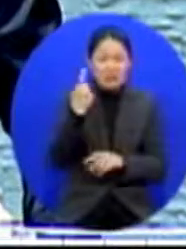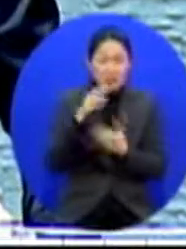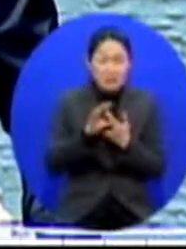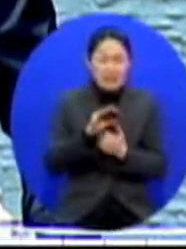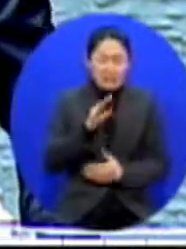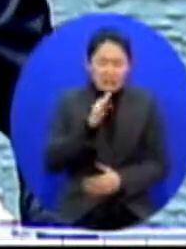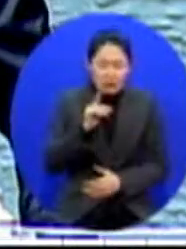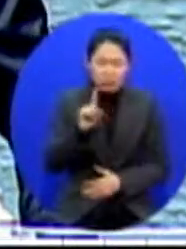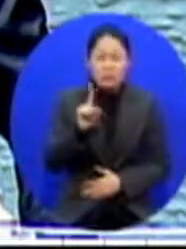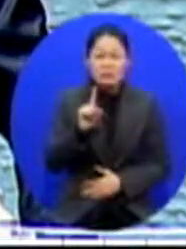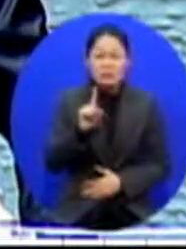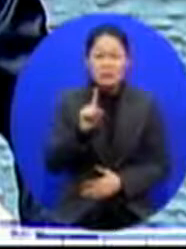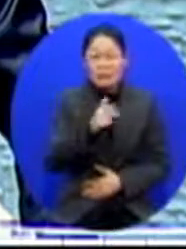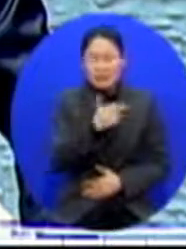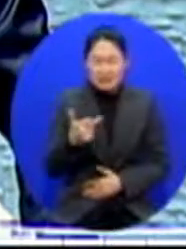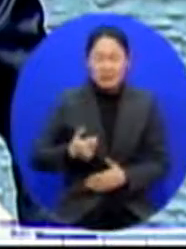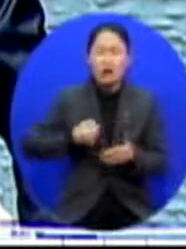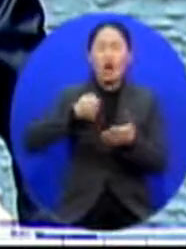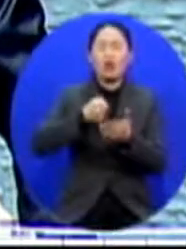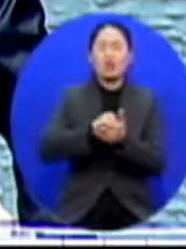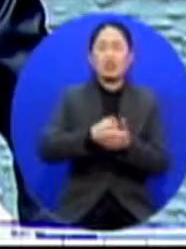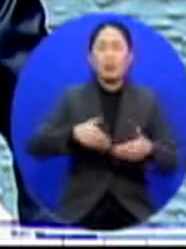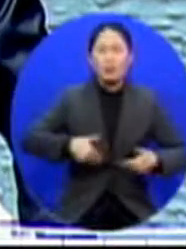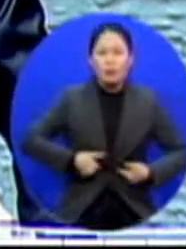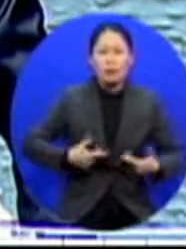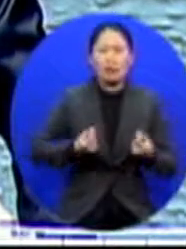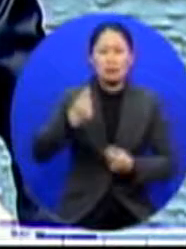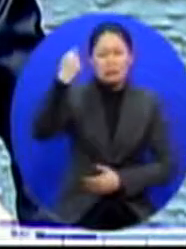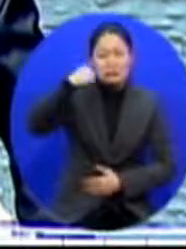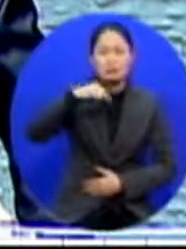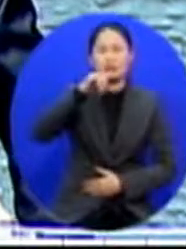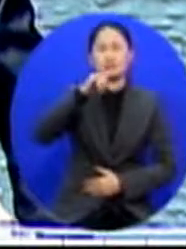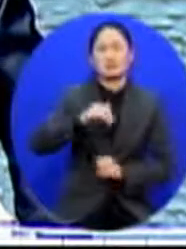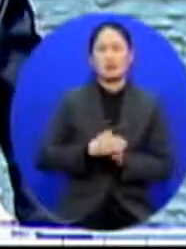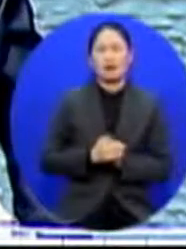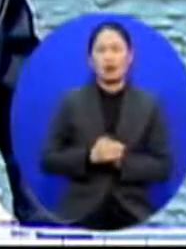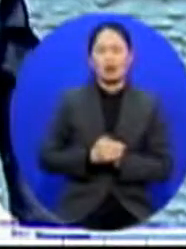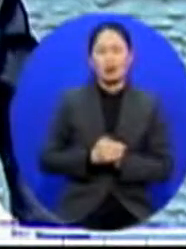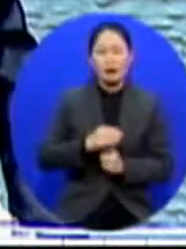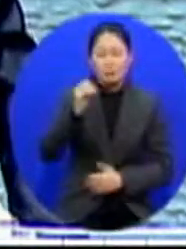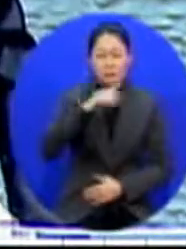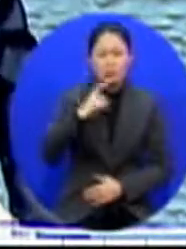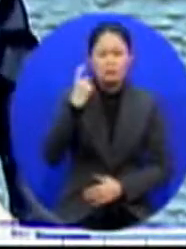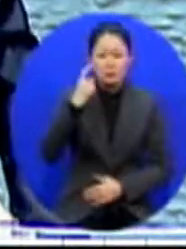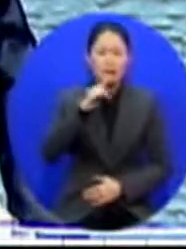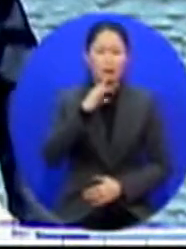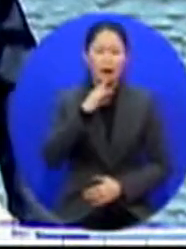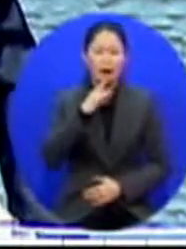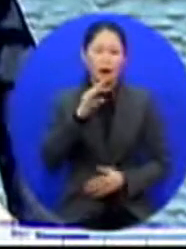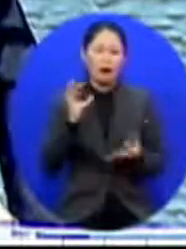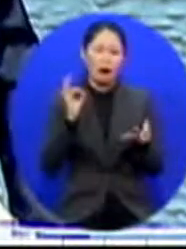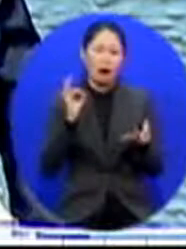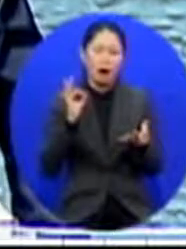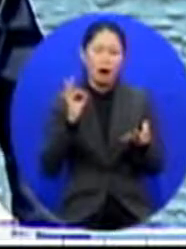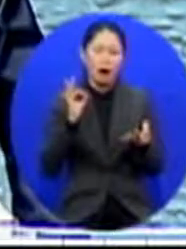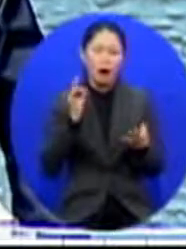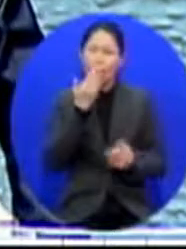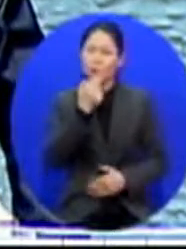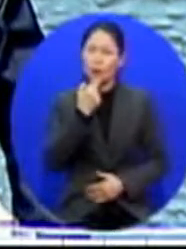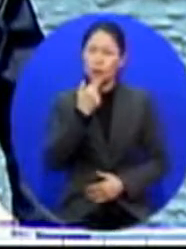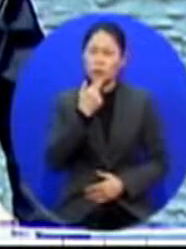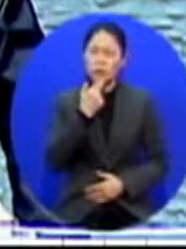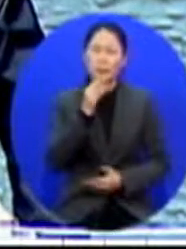진짜 무슨 큰 결단을 해야 될 것 같은 느낌이 드는 겁니다 그냥 듣고만 있을 수가 없는 말씀 이라는 느낌을